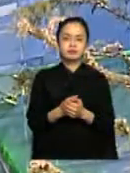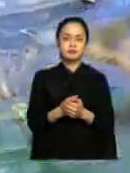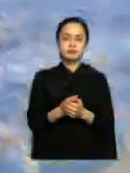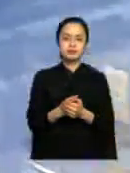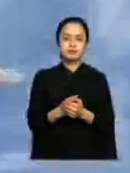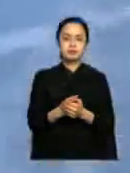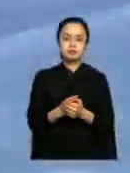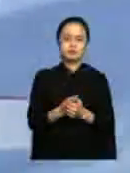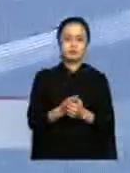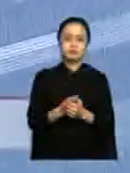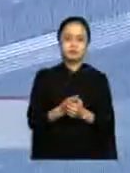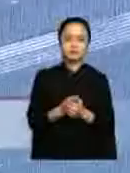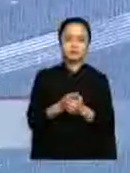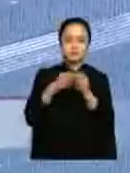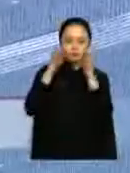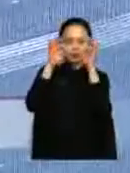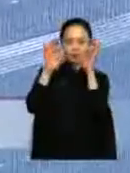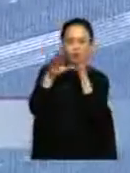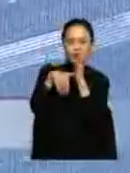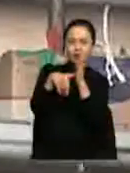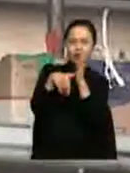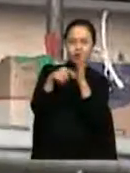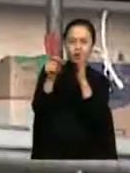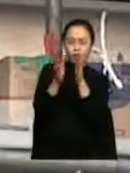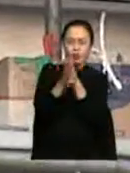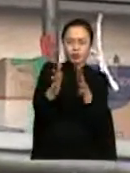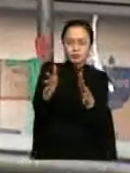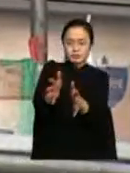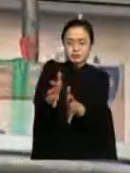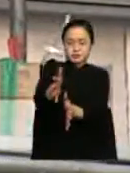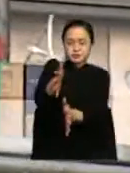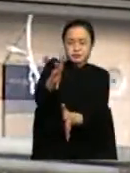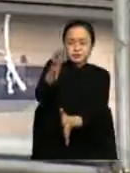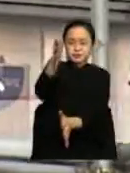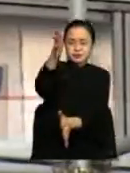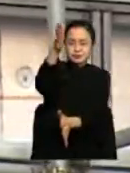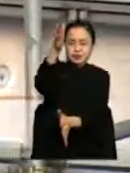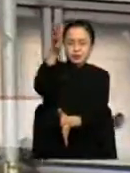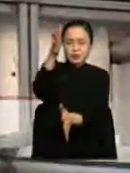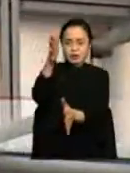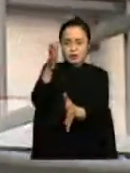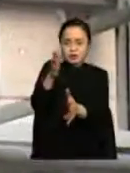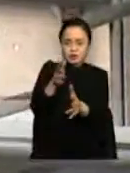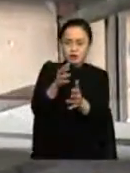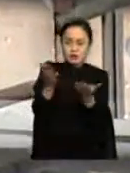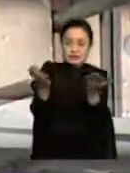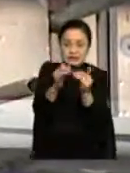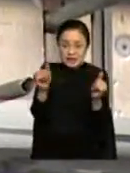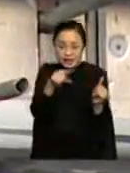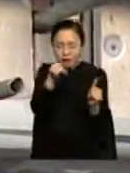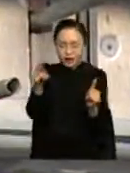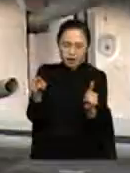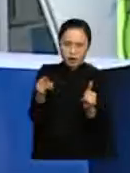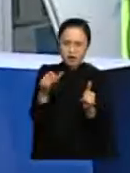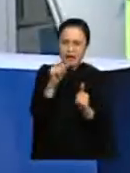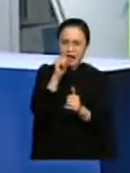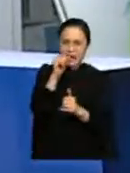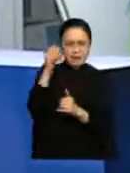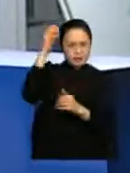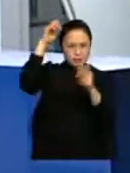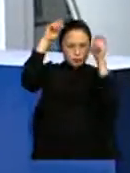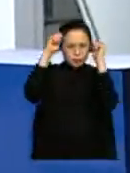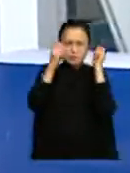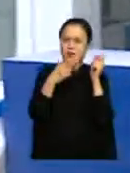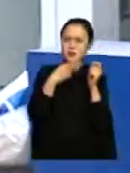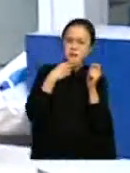한눈에 보기에도 아찔한 높이에 설치된 비계. 인부들은 안전모 하나 없이 그 위를 위태롭게 걸어다닙니다. 건물의